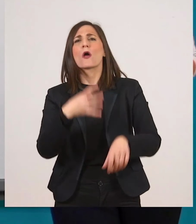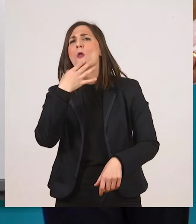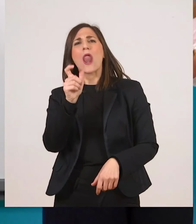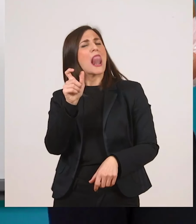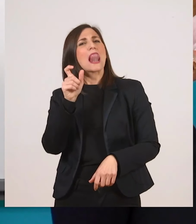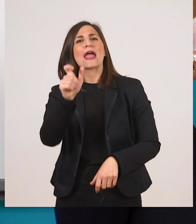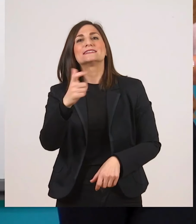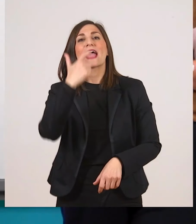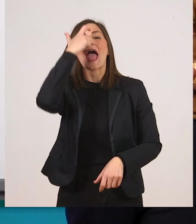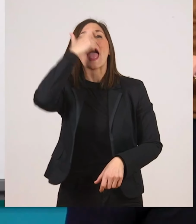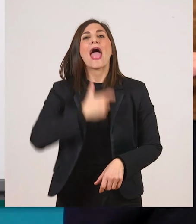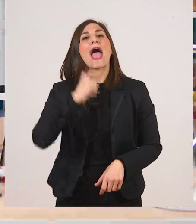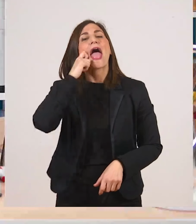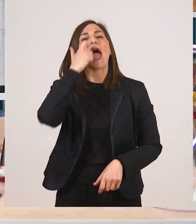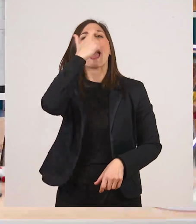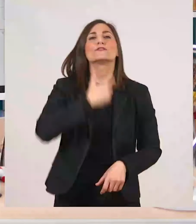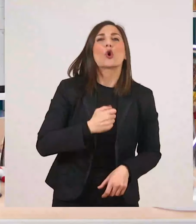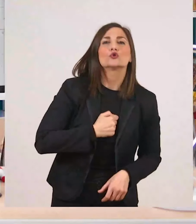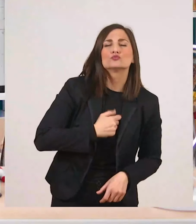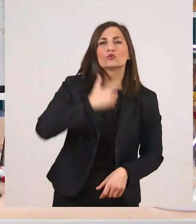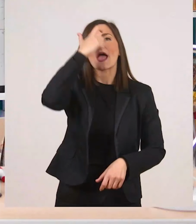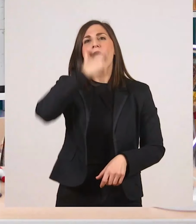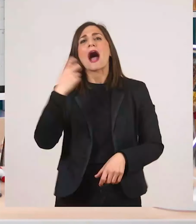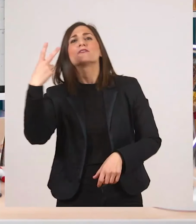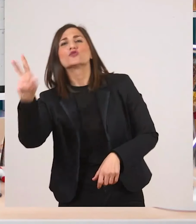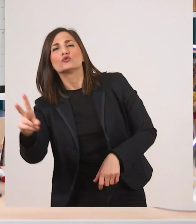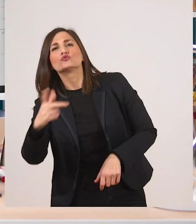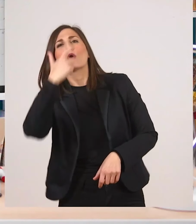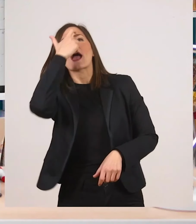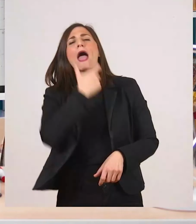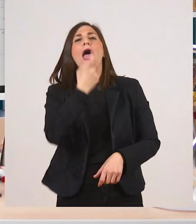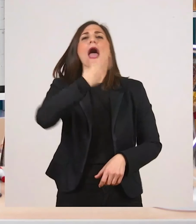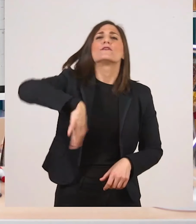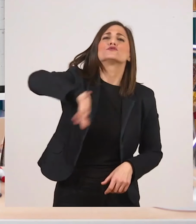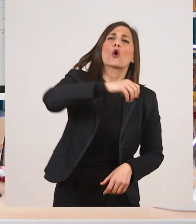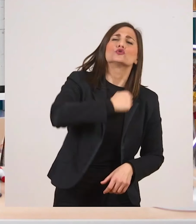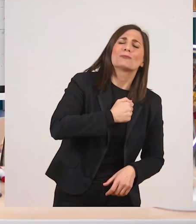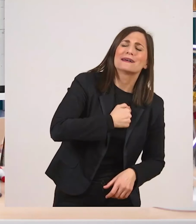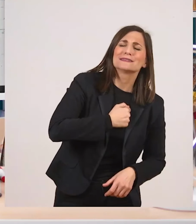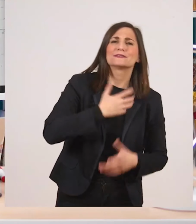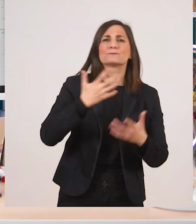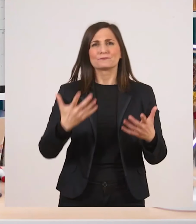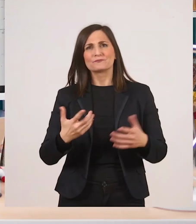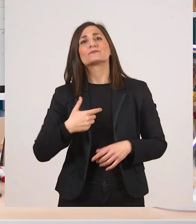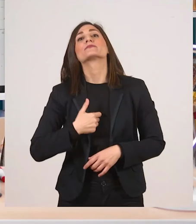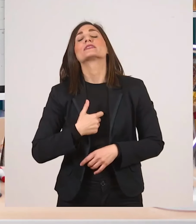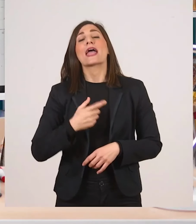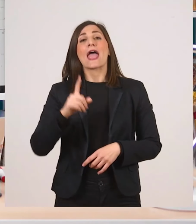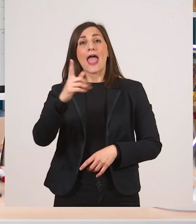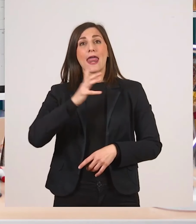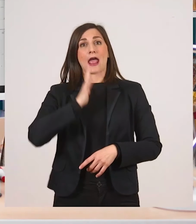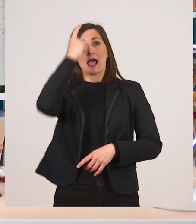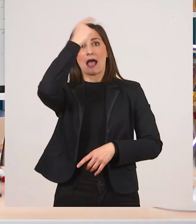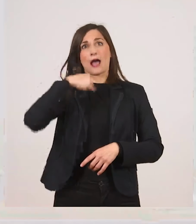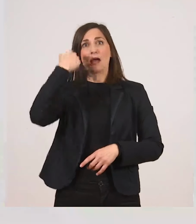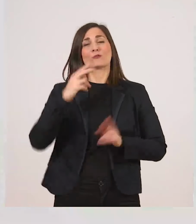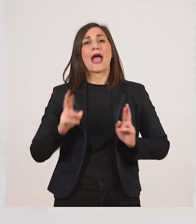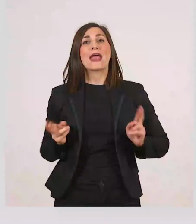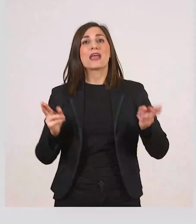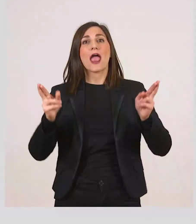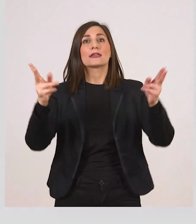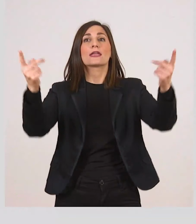τη λεξούλα εαυτός. Ο εαυτός μου, ο εαυτός σου, ο εαυτός του, ο εαυτός μας, ο εαυτός σας. Το ίδιο πρόσωπο ενεργεί και δέχεται την